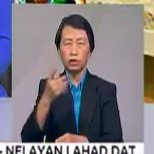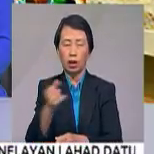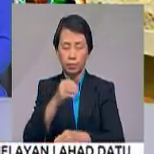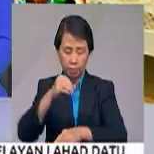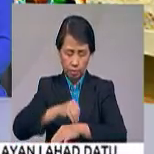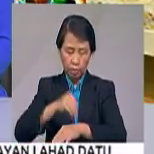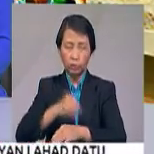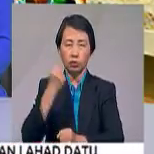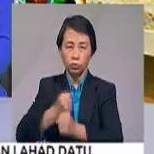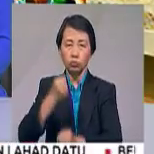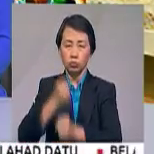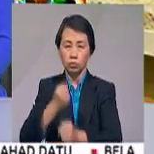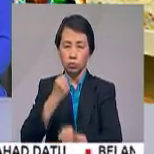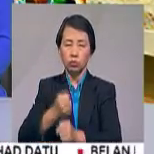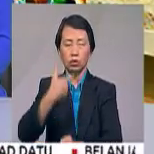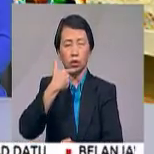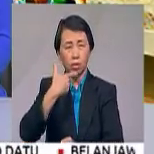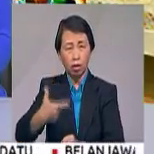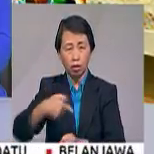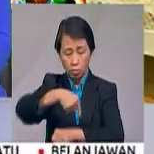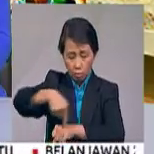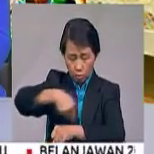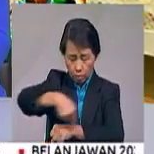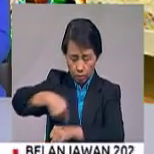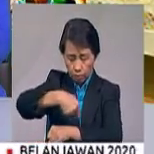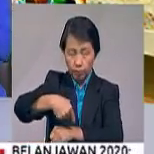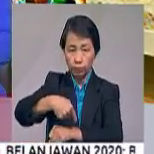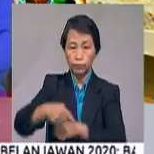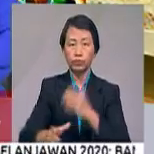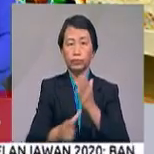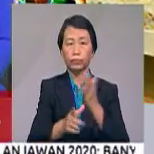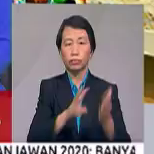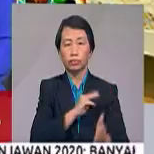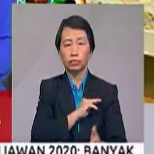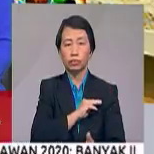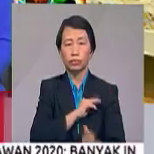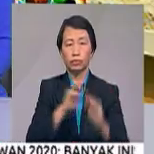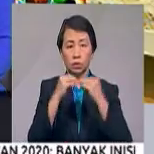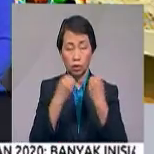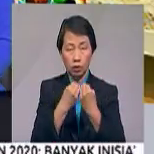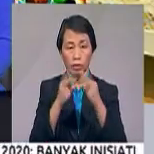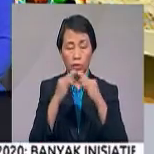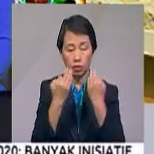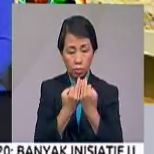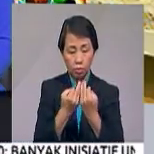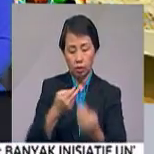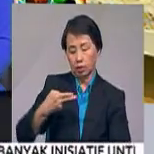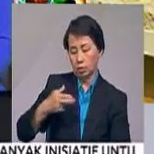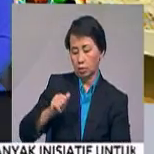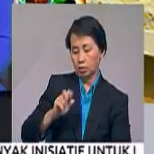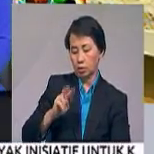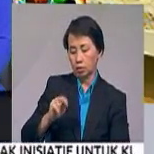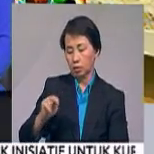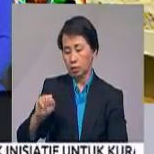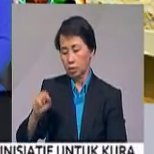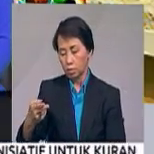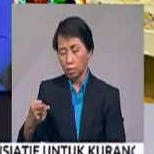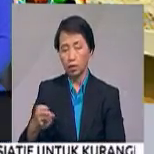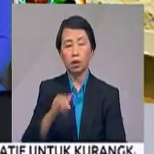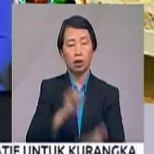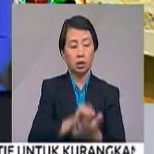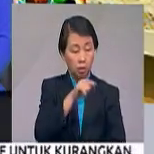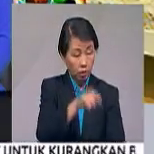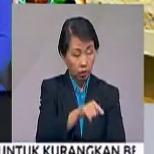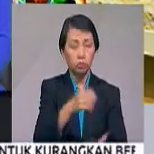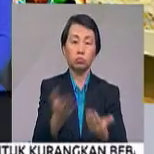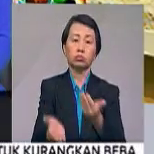masa bertugas yang panjang. Timbalan Menteri Pembangunan Wanita, Keluarga dan Masyarakat Hanayo berkata, langkah tersebut